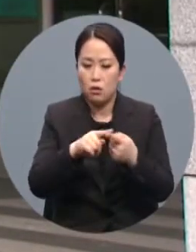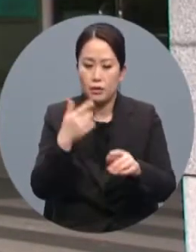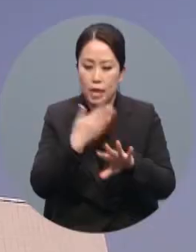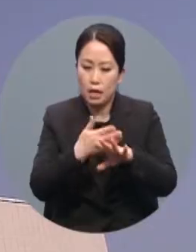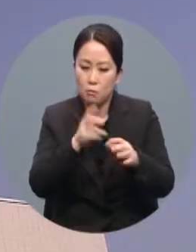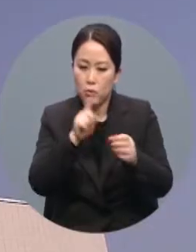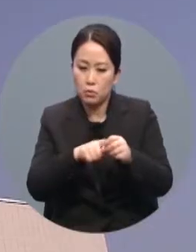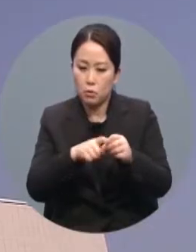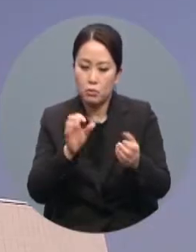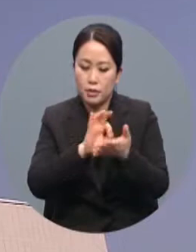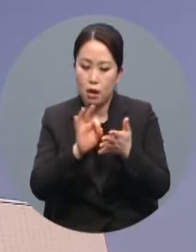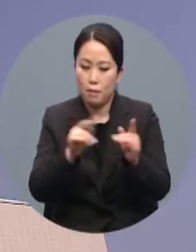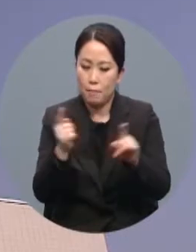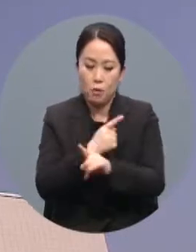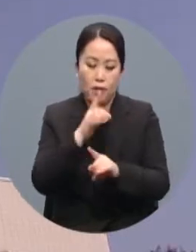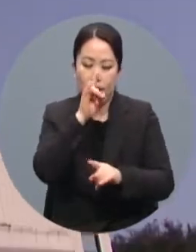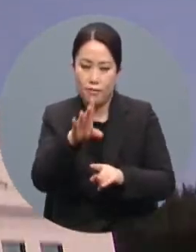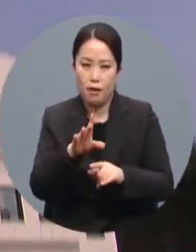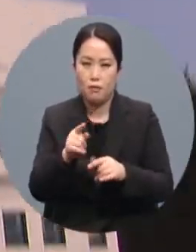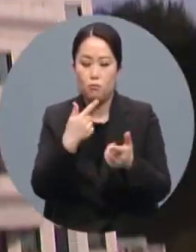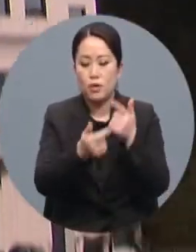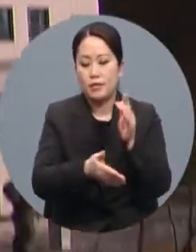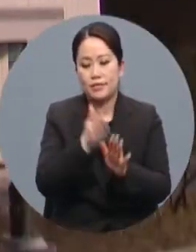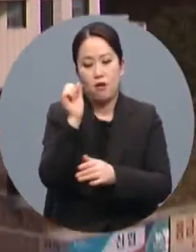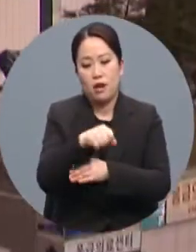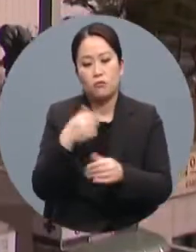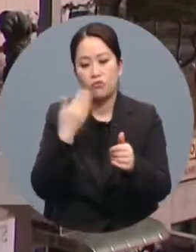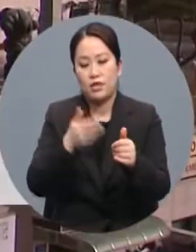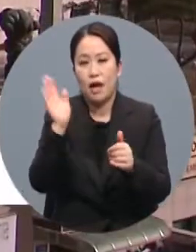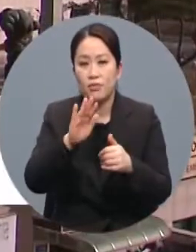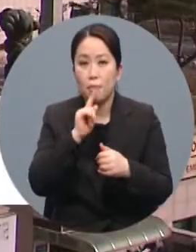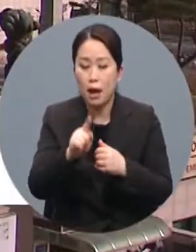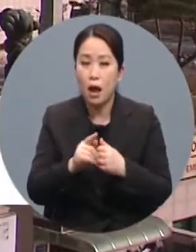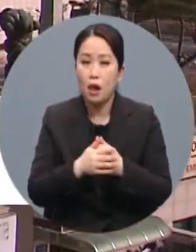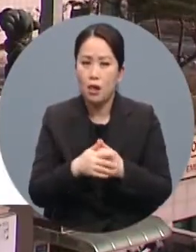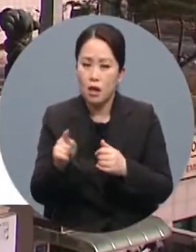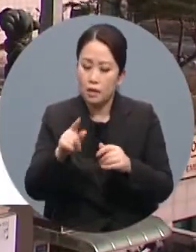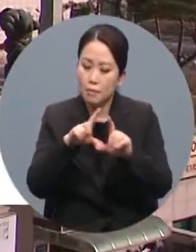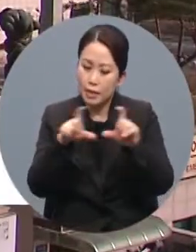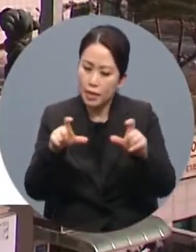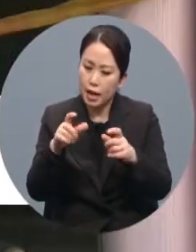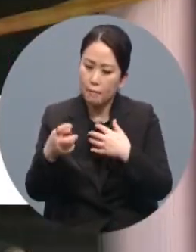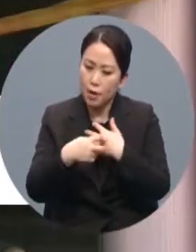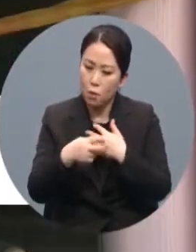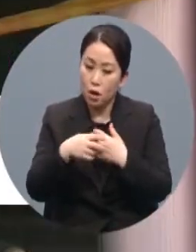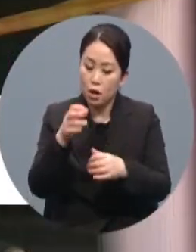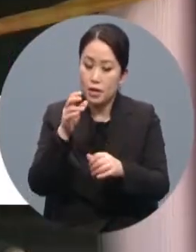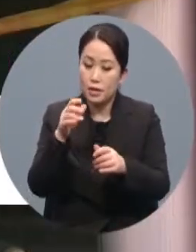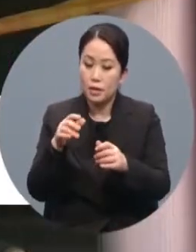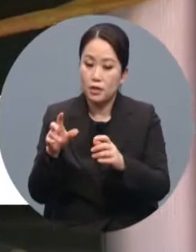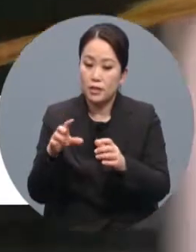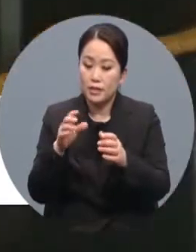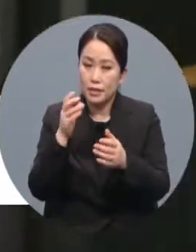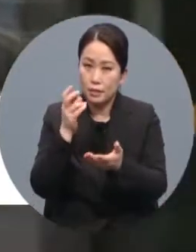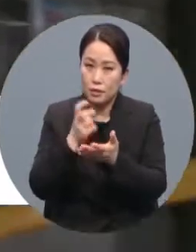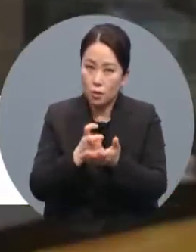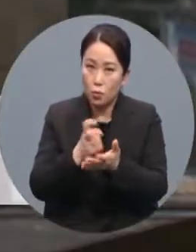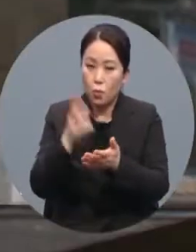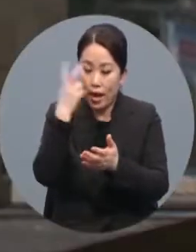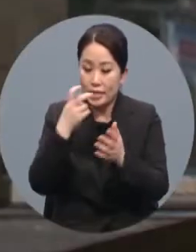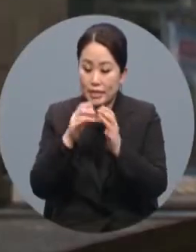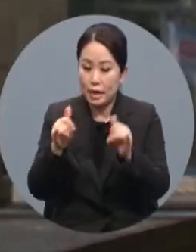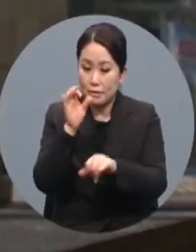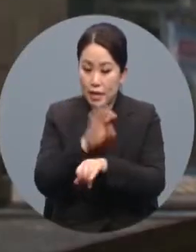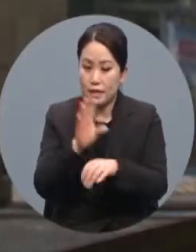있습니다 때문에 민간 2류 법인이 매수해 민간 요양 병원 등이 들어올 경우 공공 의료 서비스 제공이 현실적으로